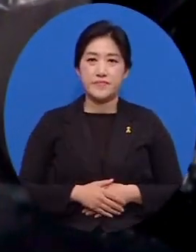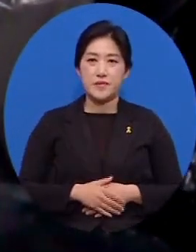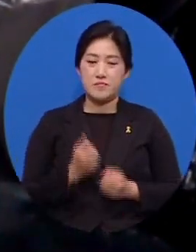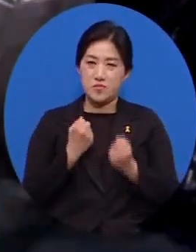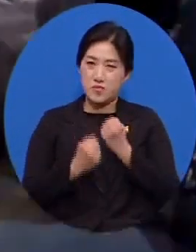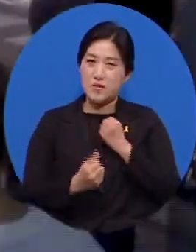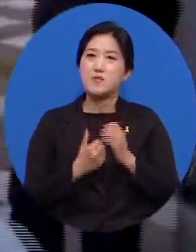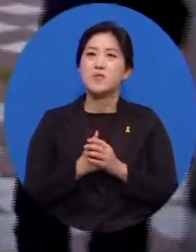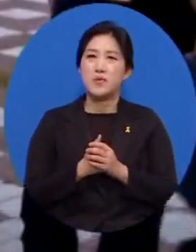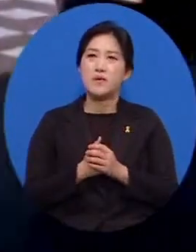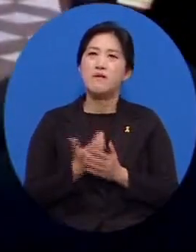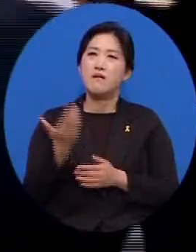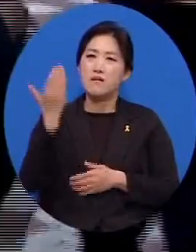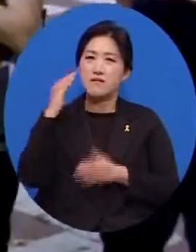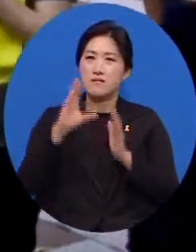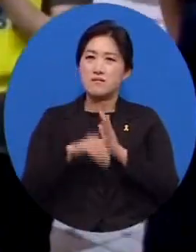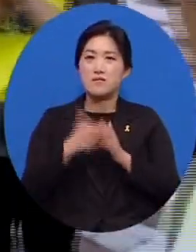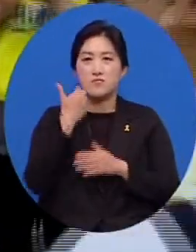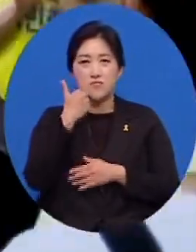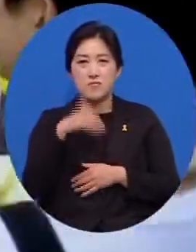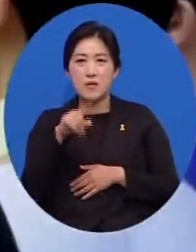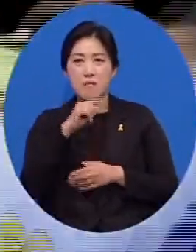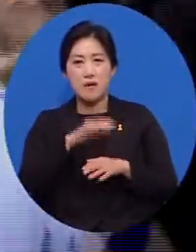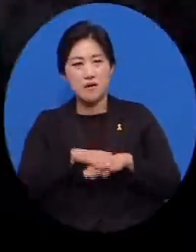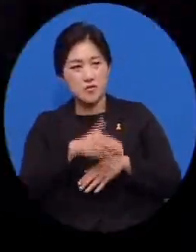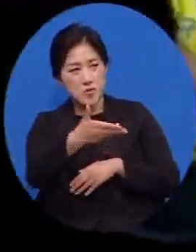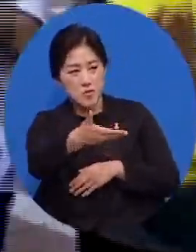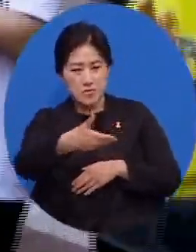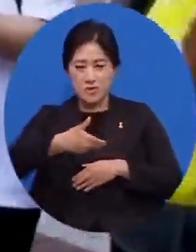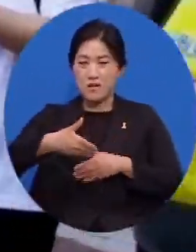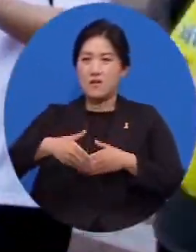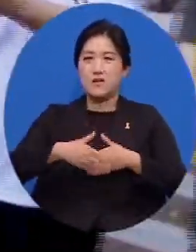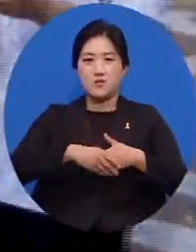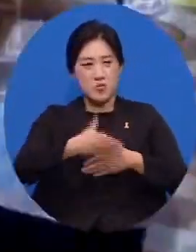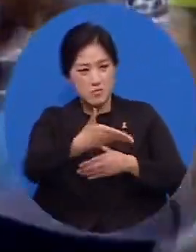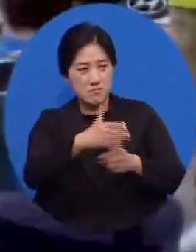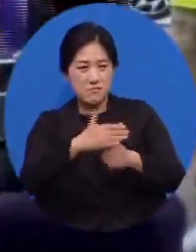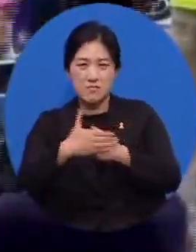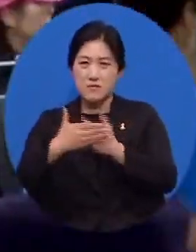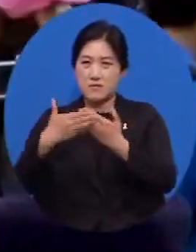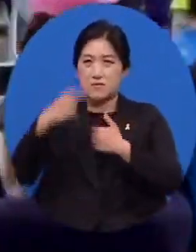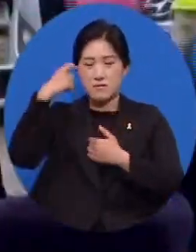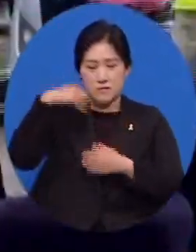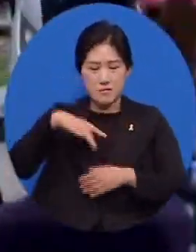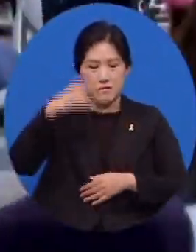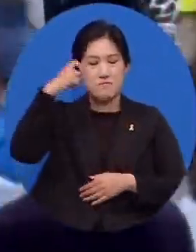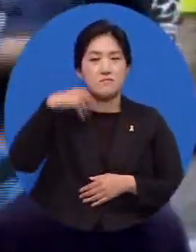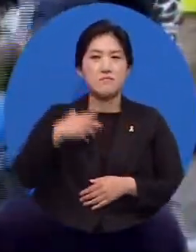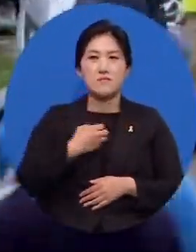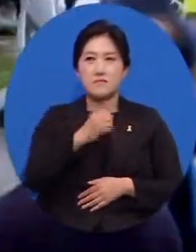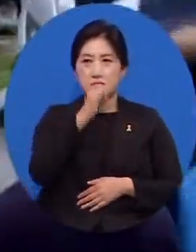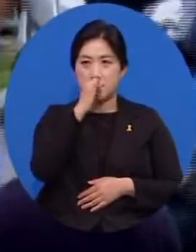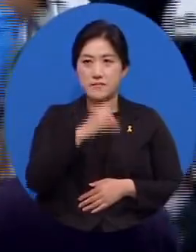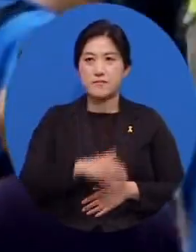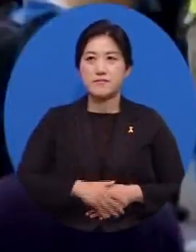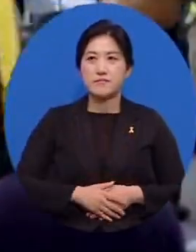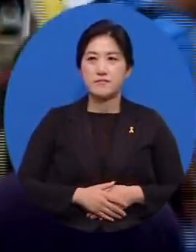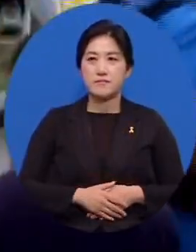그래도 그때 누군가 우리한테 손 내밀어 준다는 느낌을 처음 받았어.